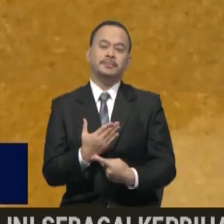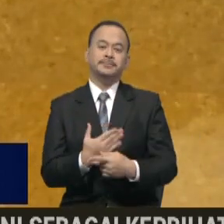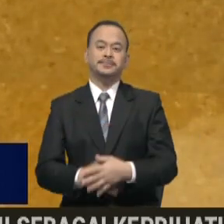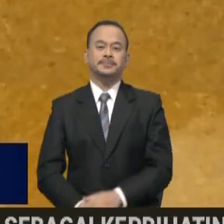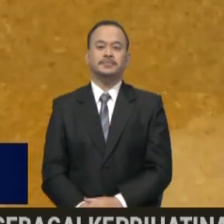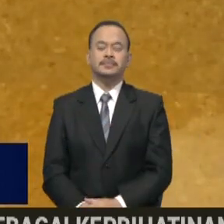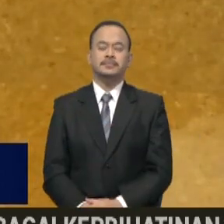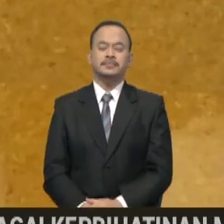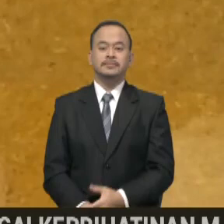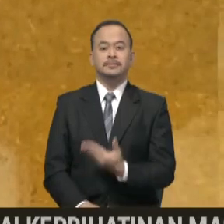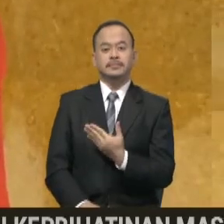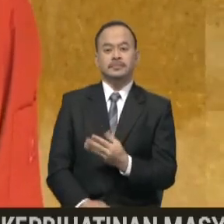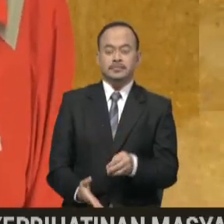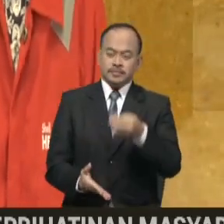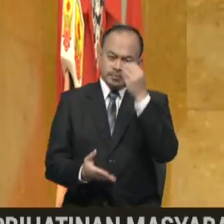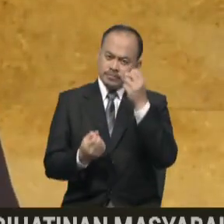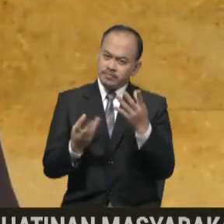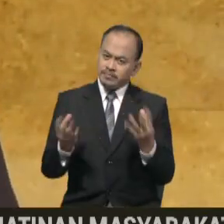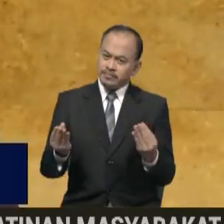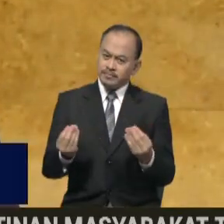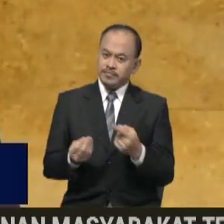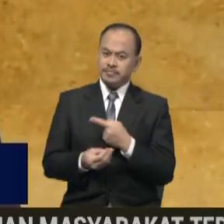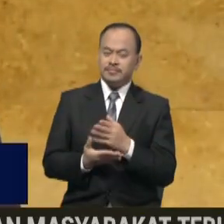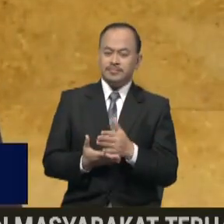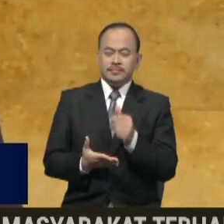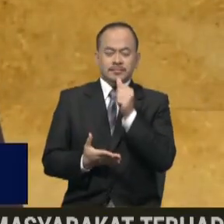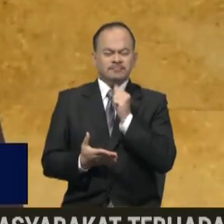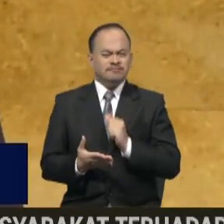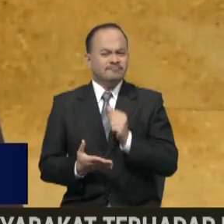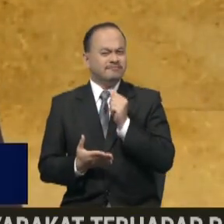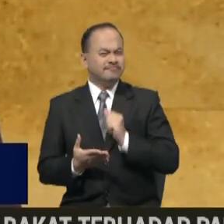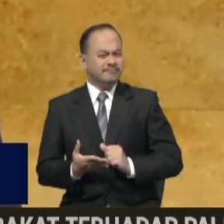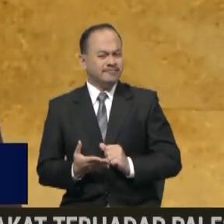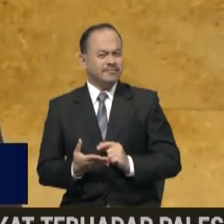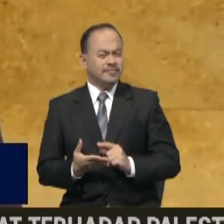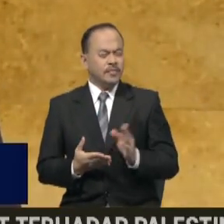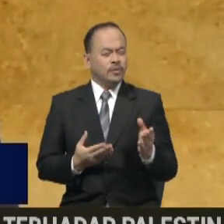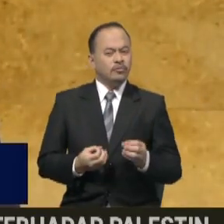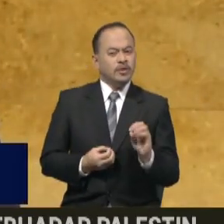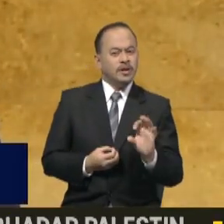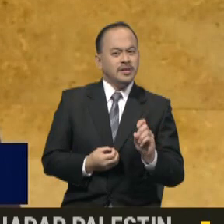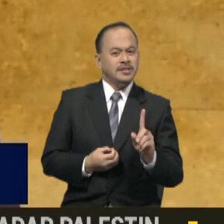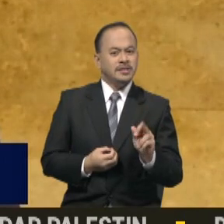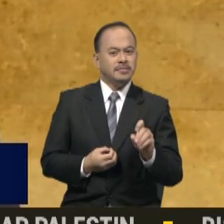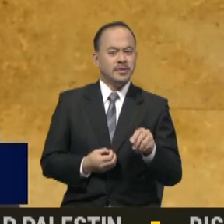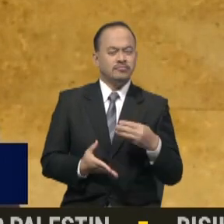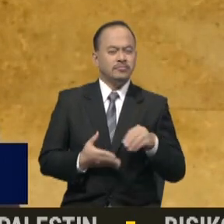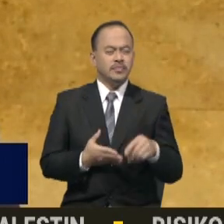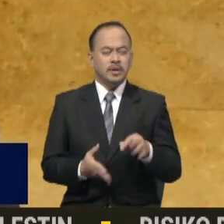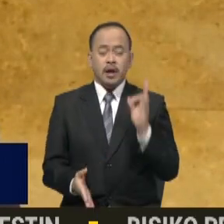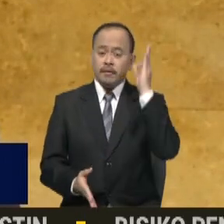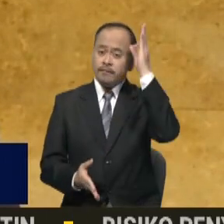we learned a lot through the program. Mesti sabarlah menangani customer. Future